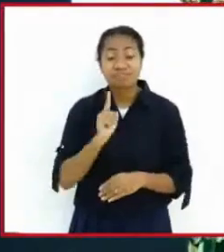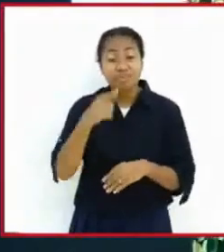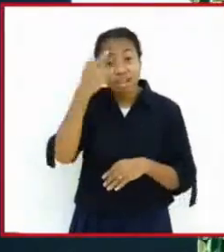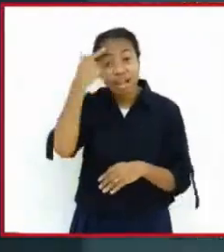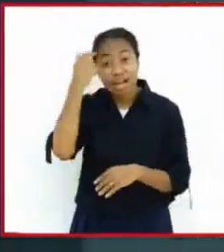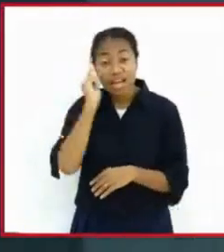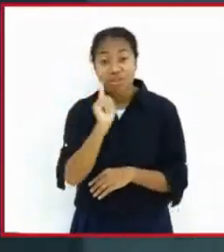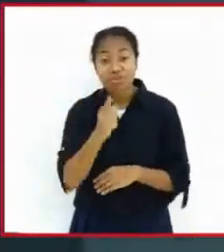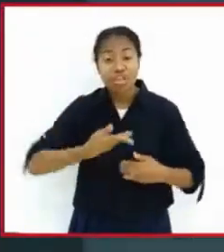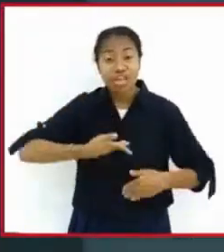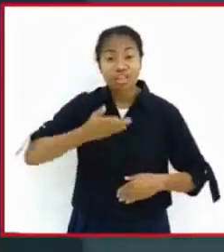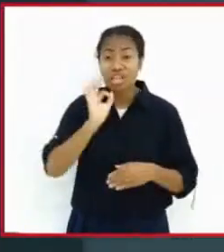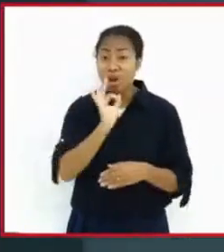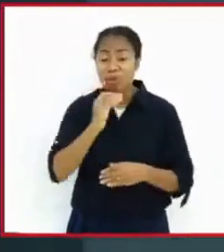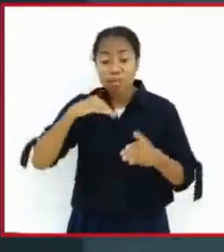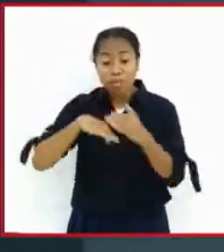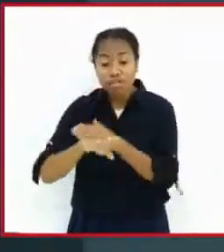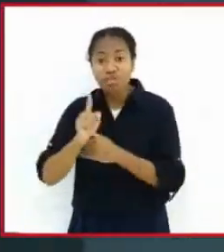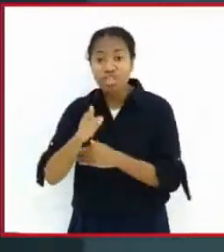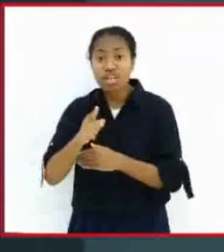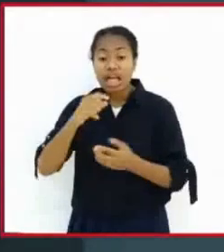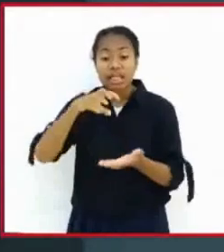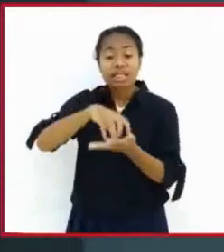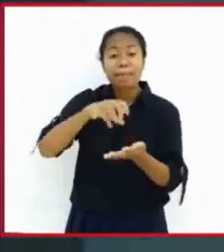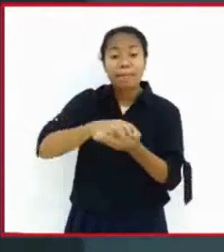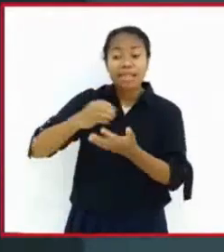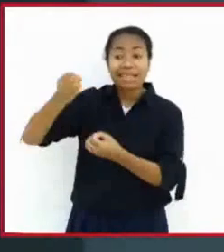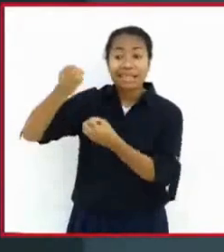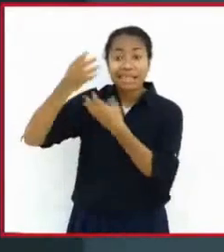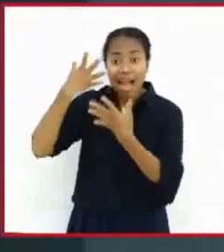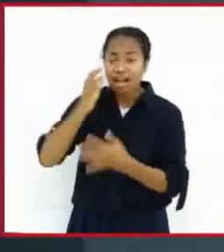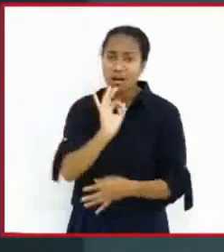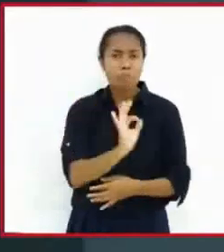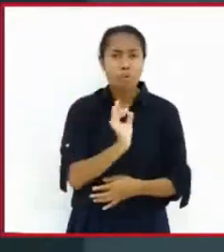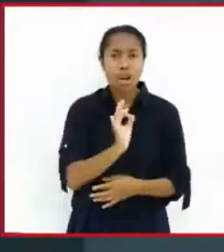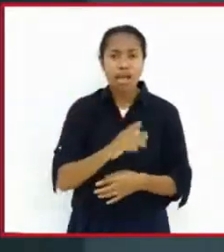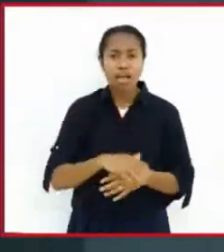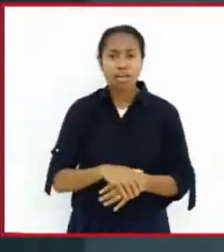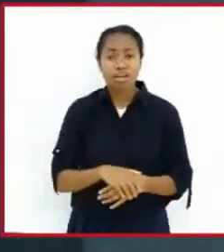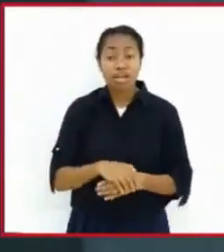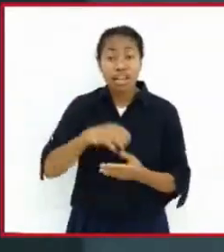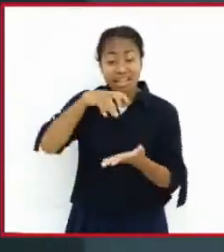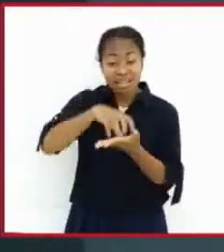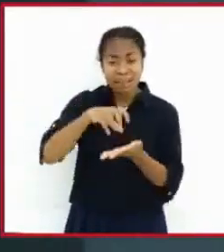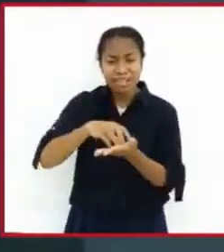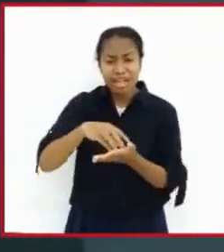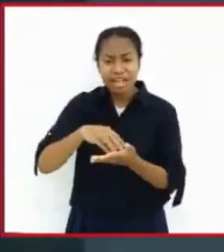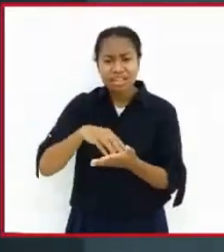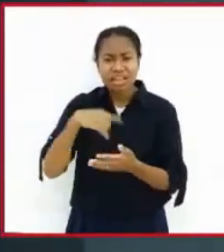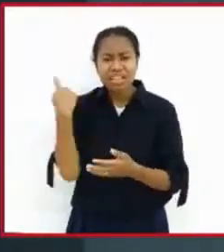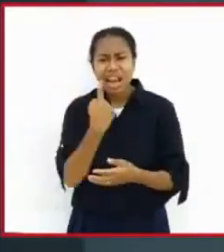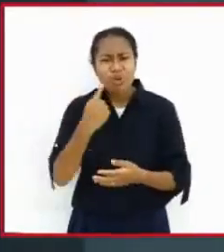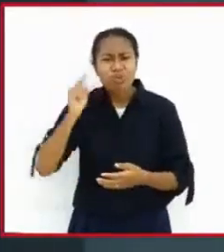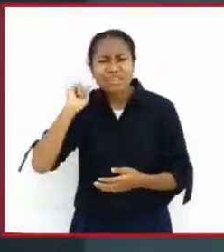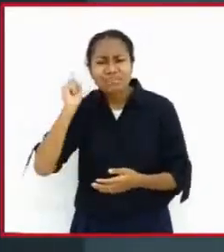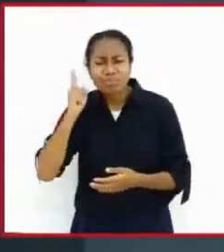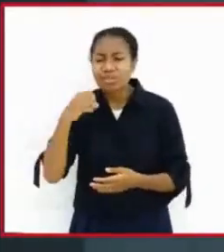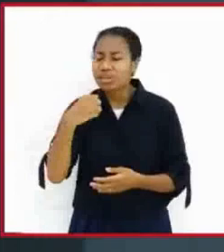tiap tidak boleh ada di tempat terang dan tidak boleh ada di tempat ribut-ribut